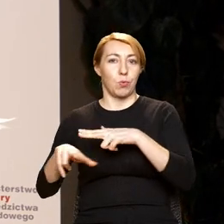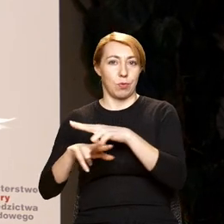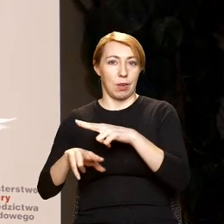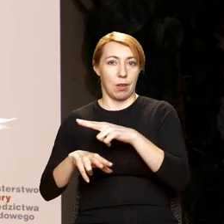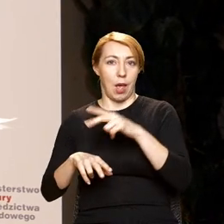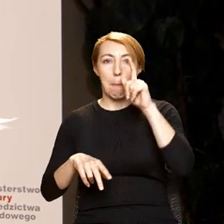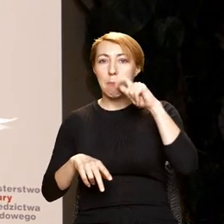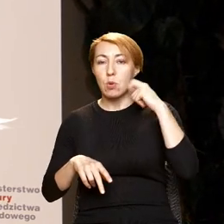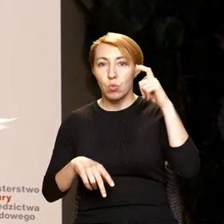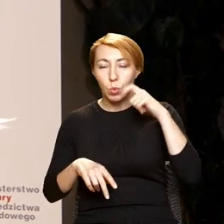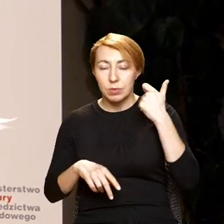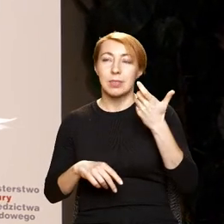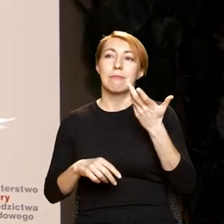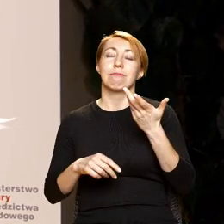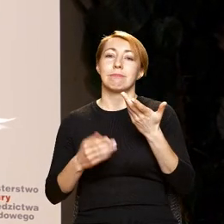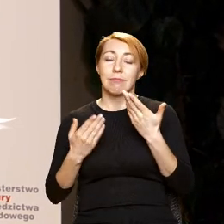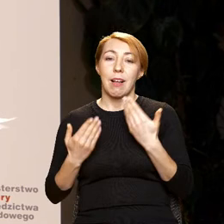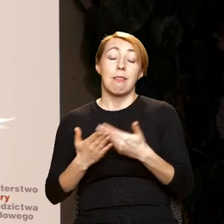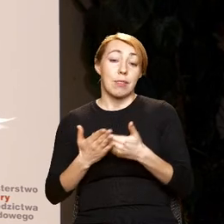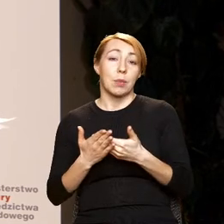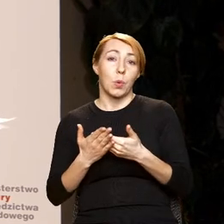Piłsudskiego. I chociażby